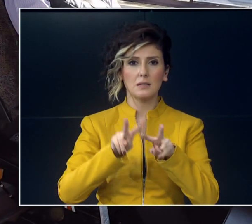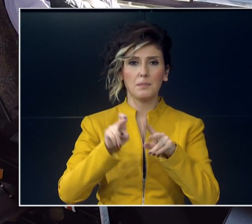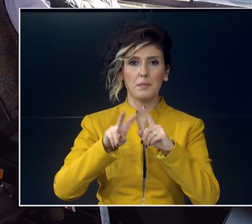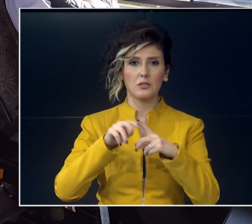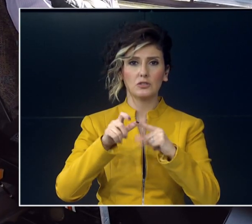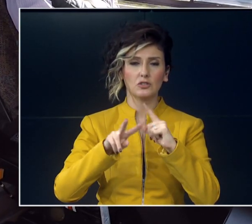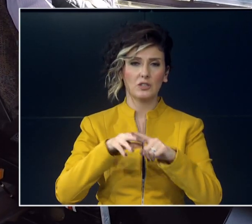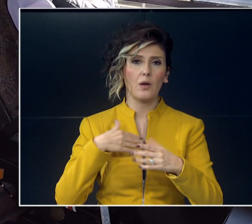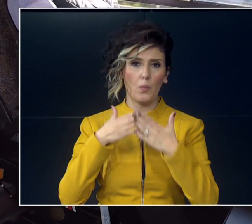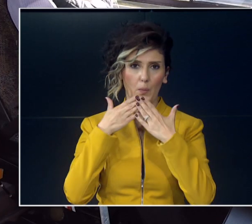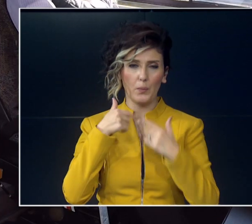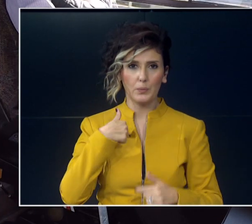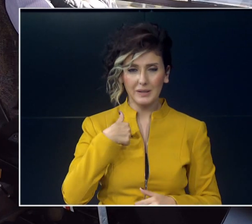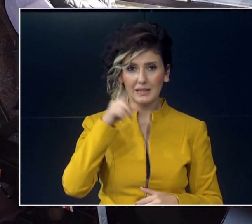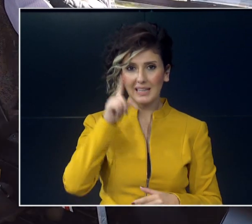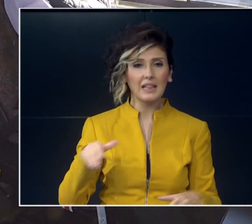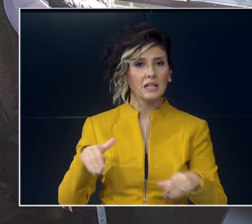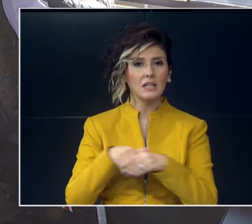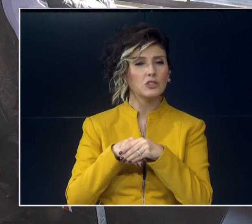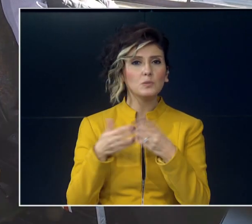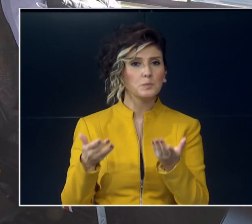yaptım. İlk tanışmamız